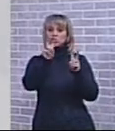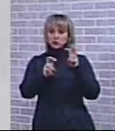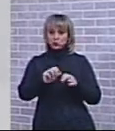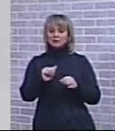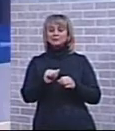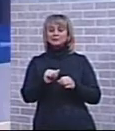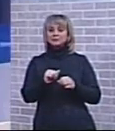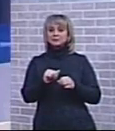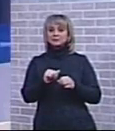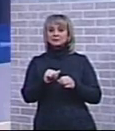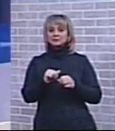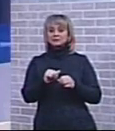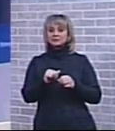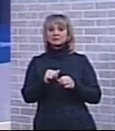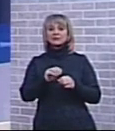ищут.